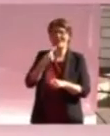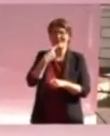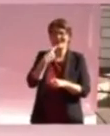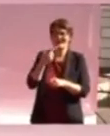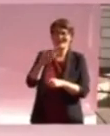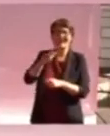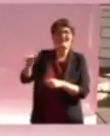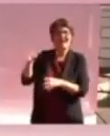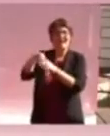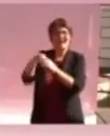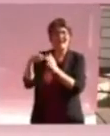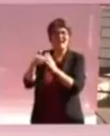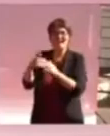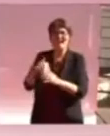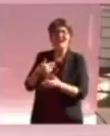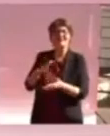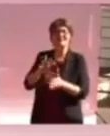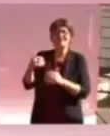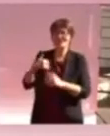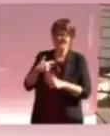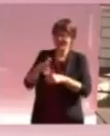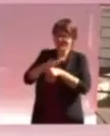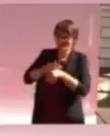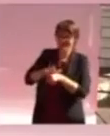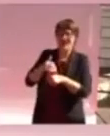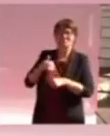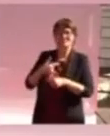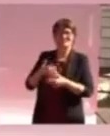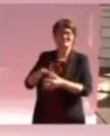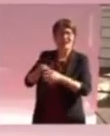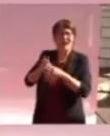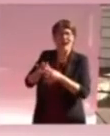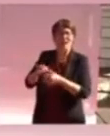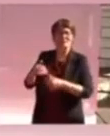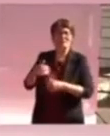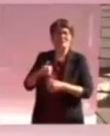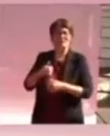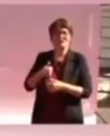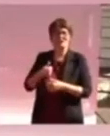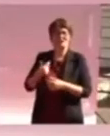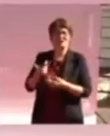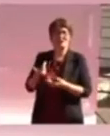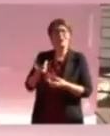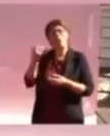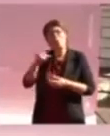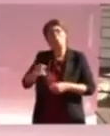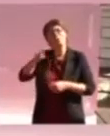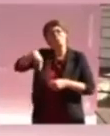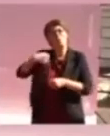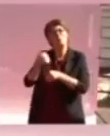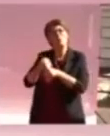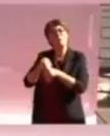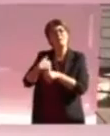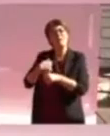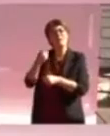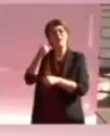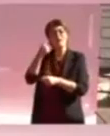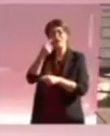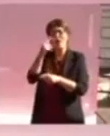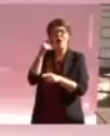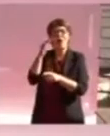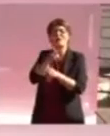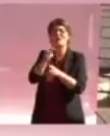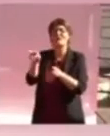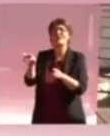solo per ultimo i loro operatori nei loro occhi noi vedevamo solo forza speranza e amore quell'amore